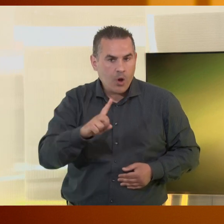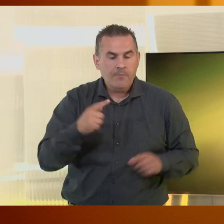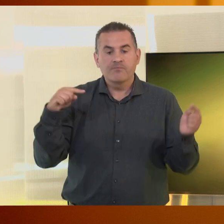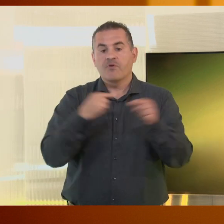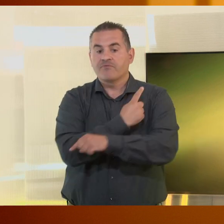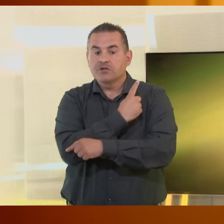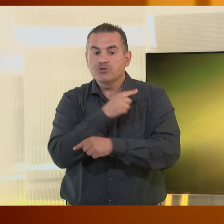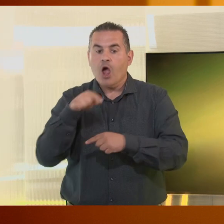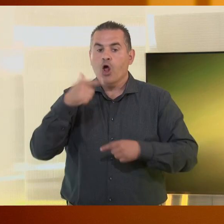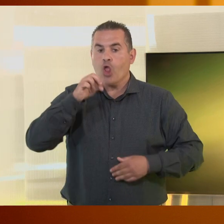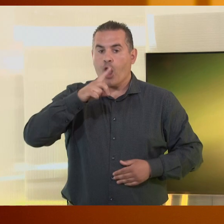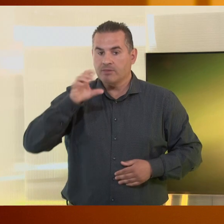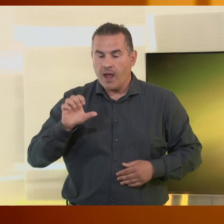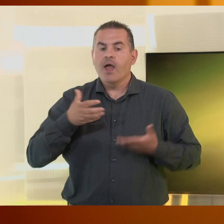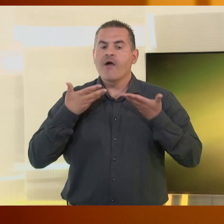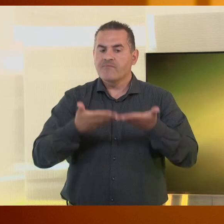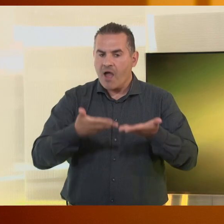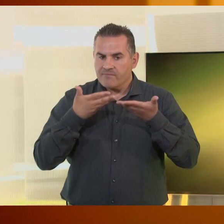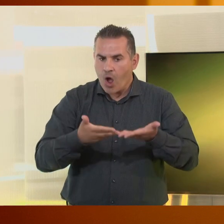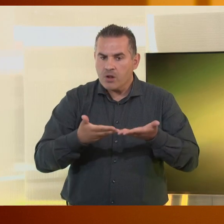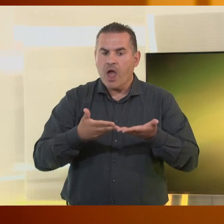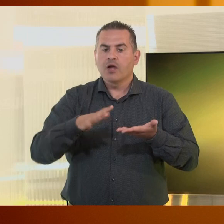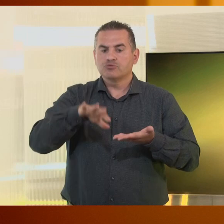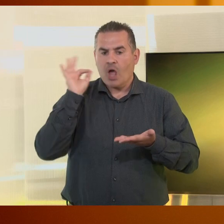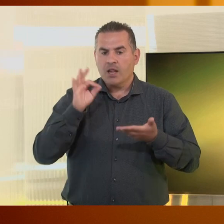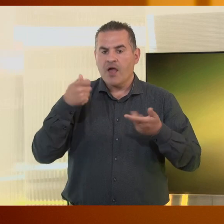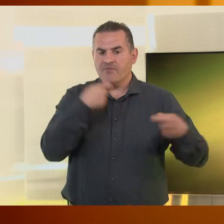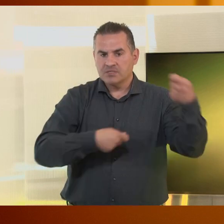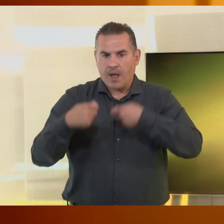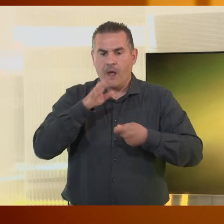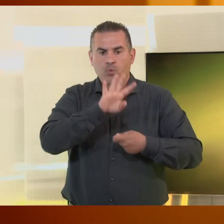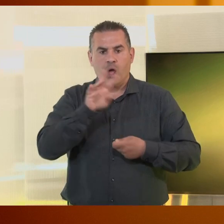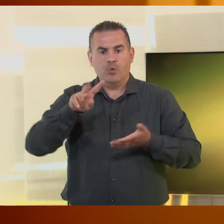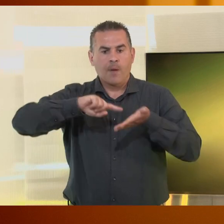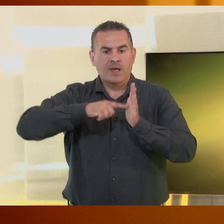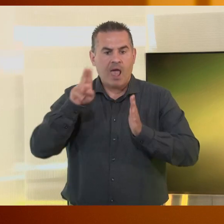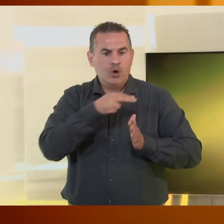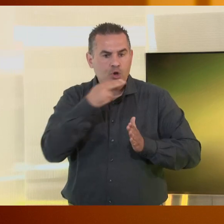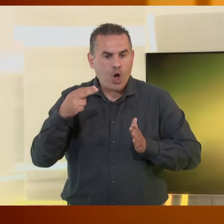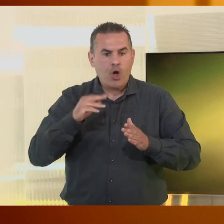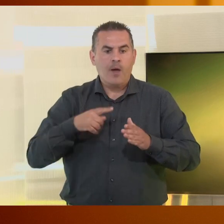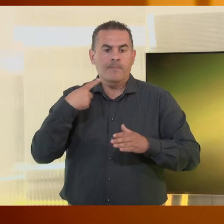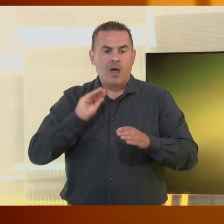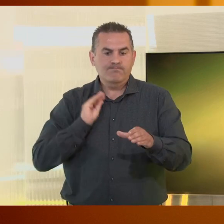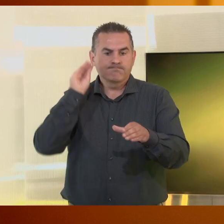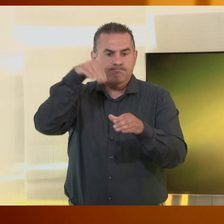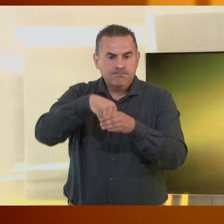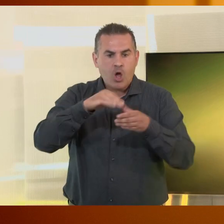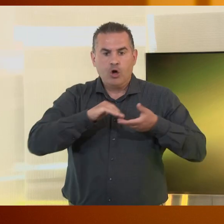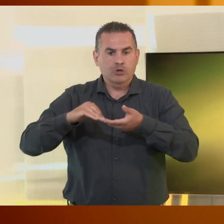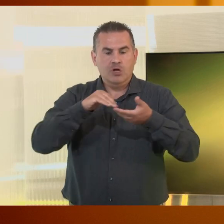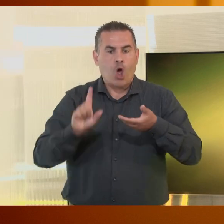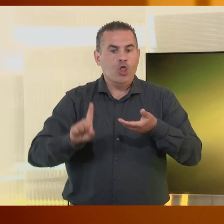SOGAE Cagliari. Decisivo in aprile via libera dell'antitrust che ha ritenuto l'operazione di concentrazione degli scali sardi non idonea